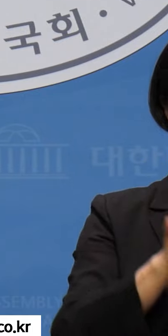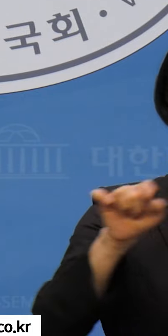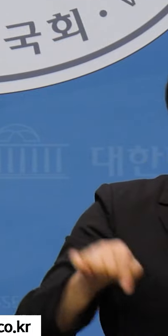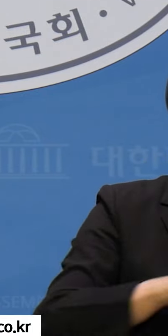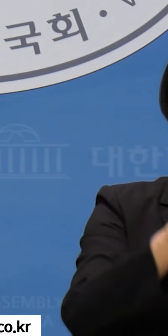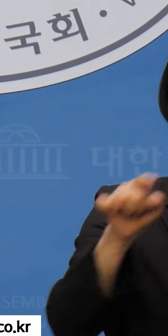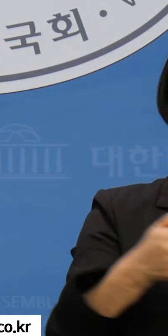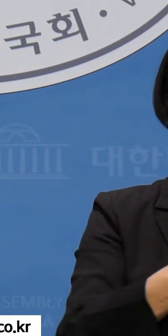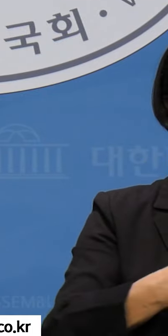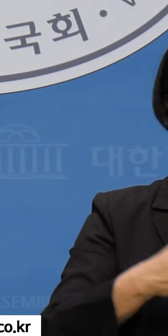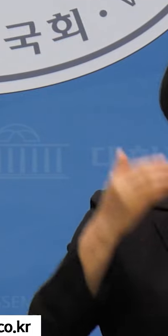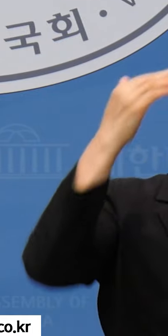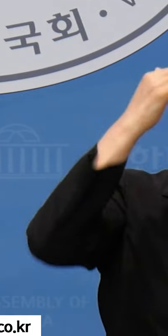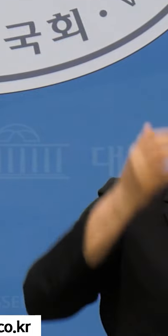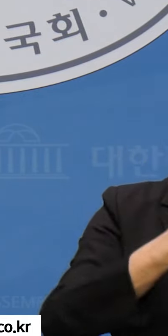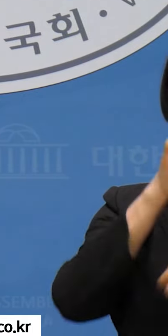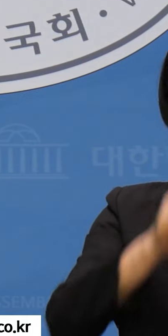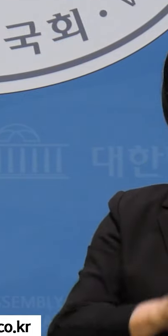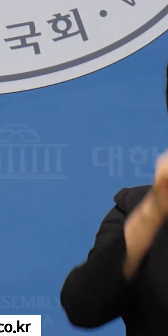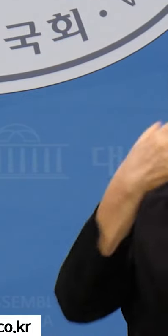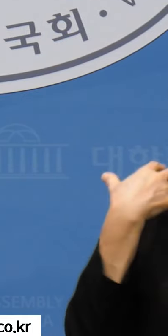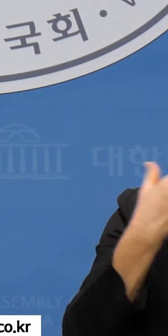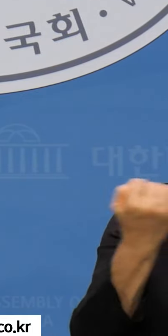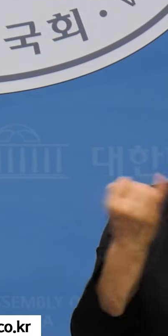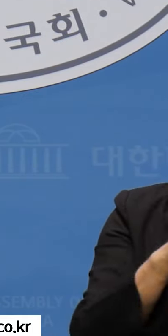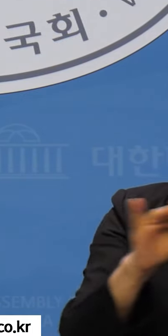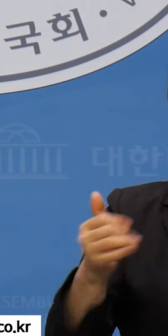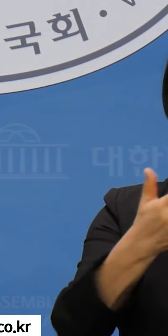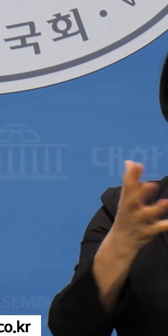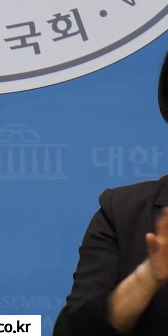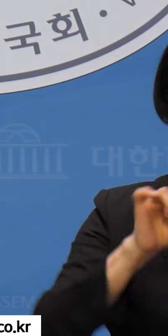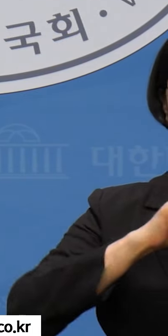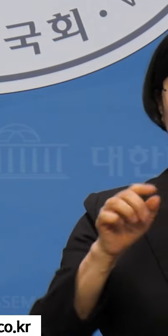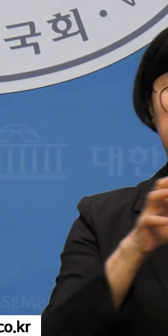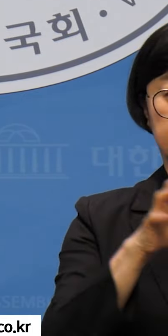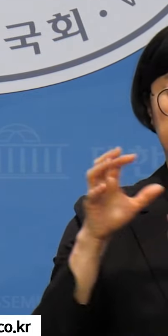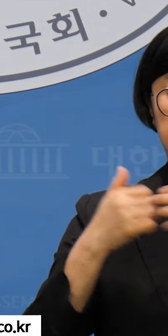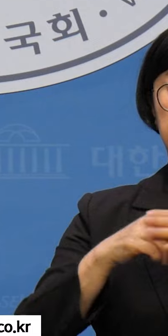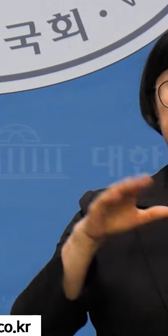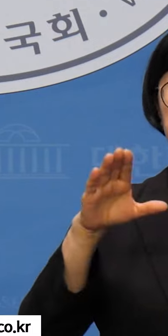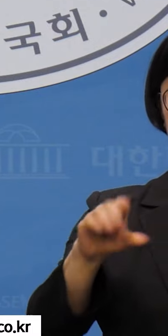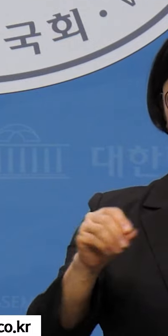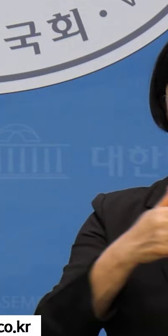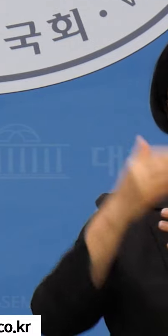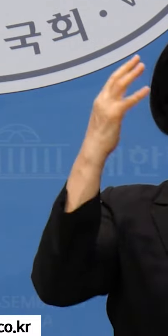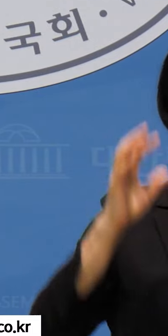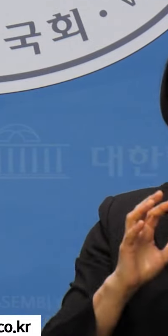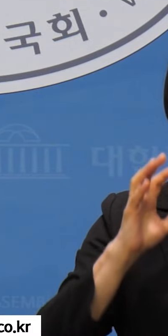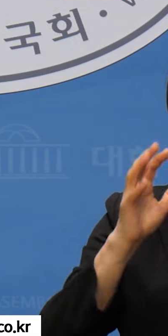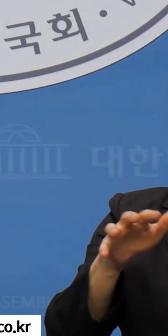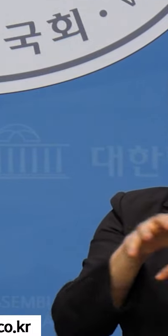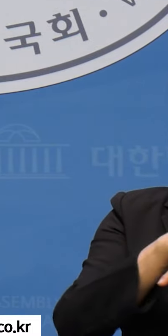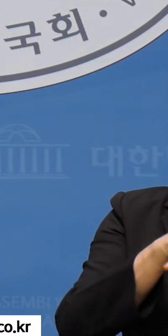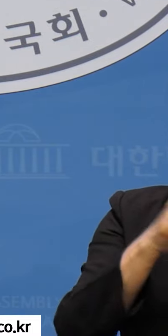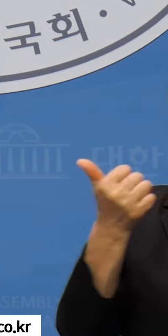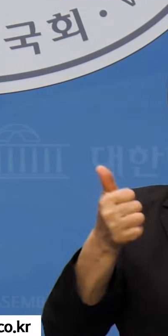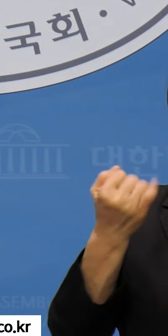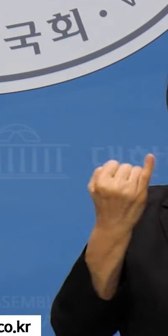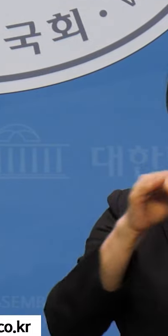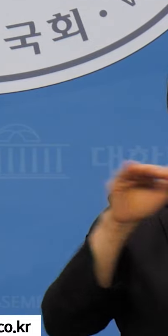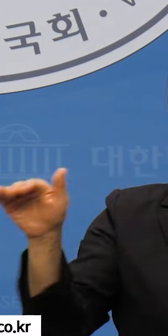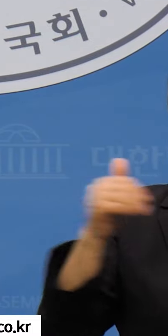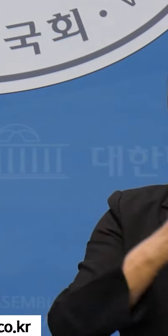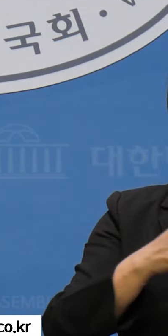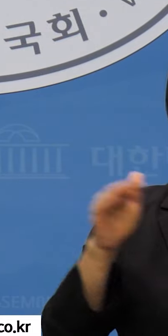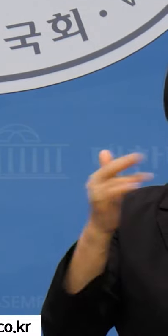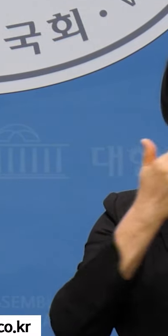끼얹었습니다. 윤석열 정부는 여가부를 정치적 수단화하는 것을 중단하고 대한민국의 구조적 성차별과 불평등